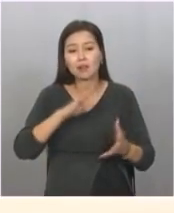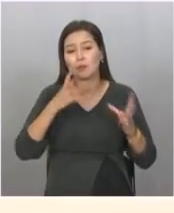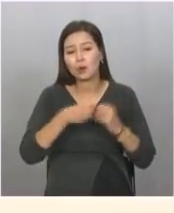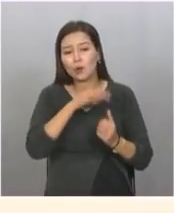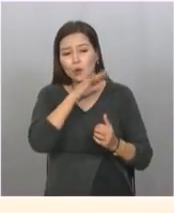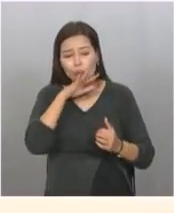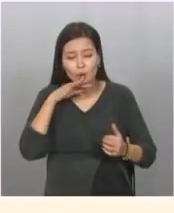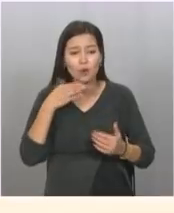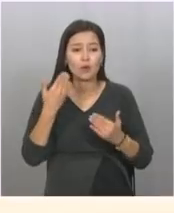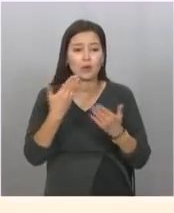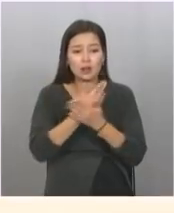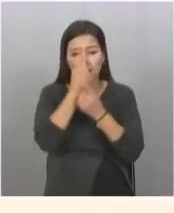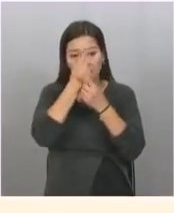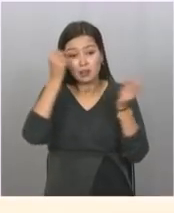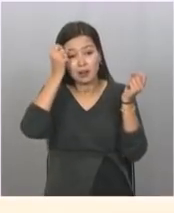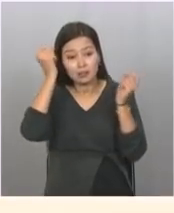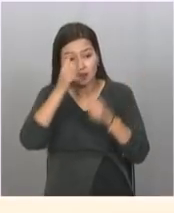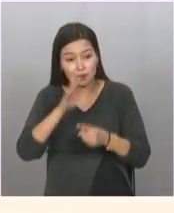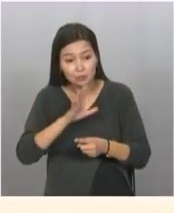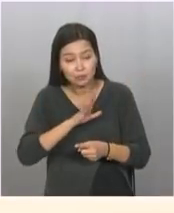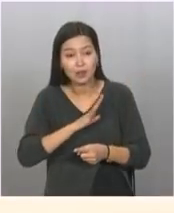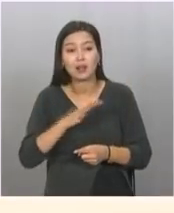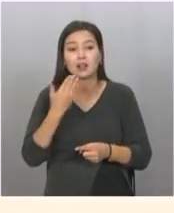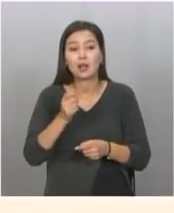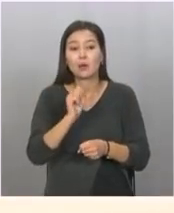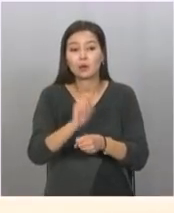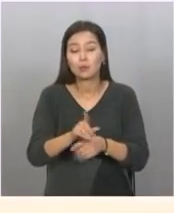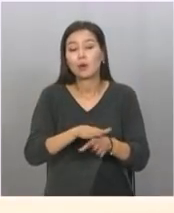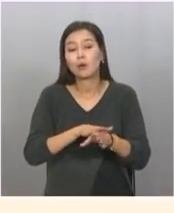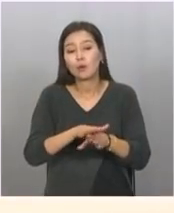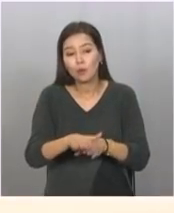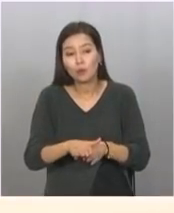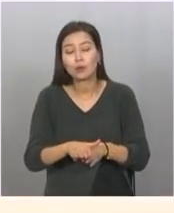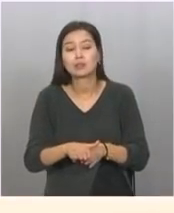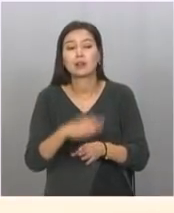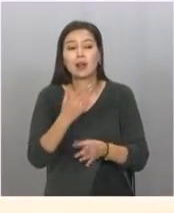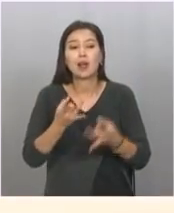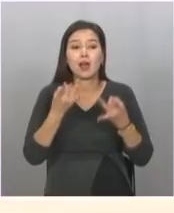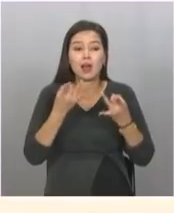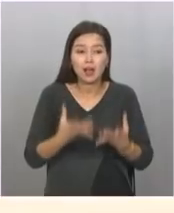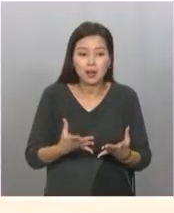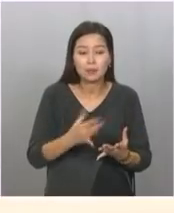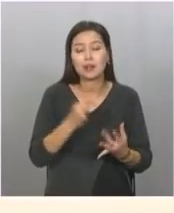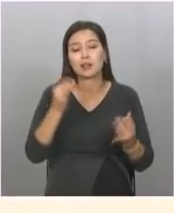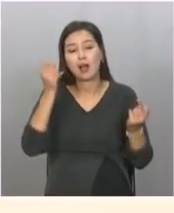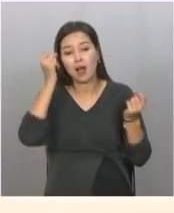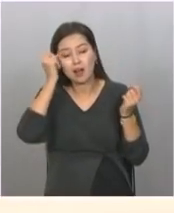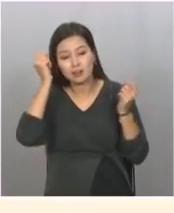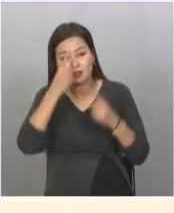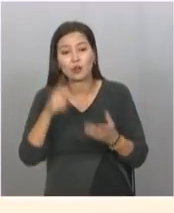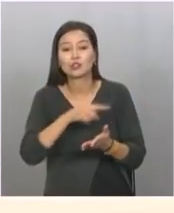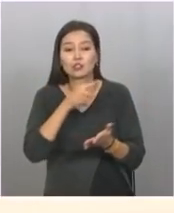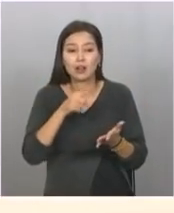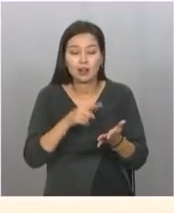көптеген ақпараттармен таныс болдыңыздар. Және тапсырмалар орындау арқылы қарапайым және анықтауыш